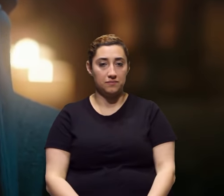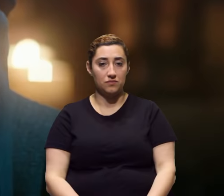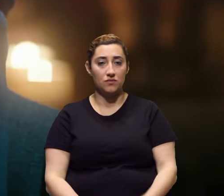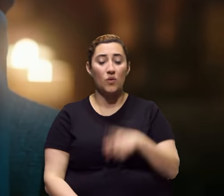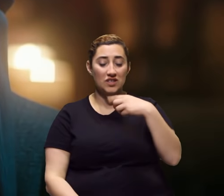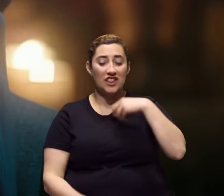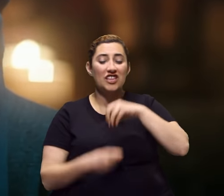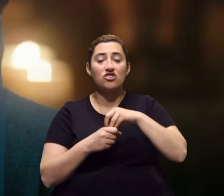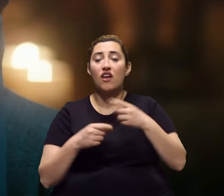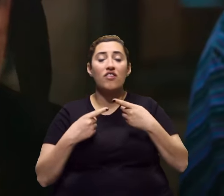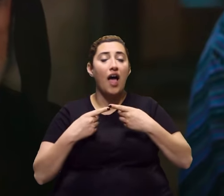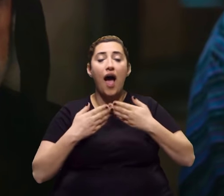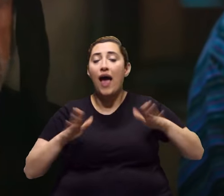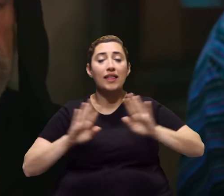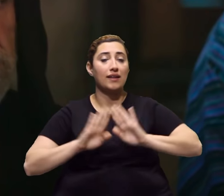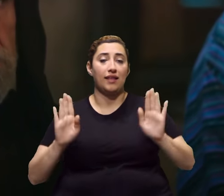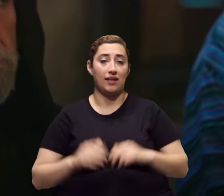O senden ayrı olmaz.